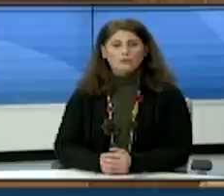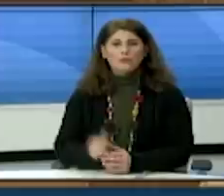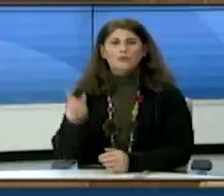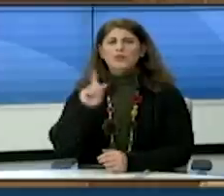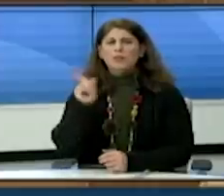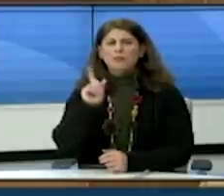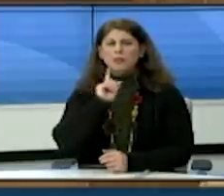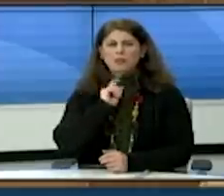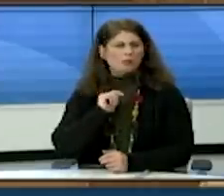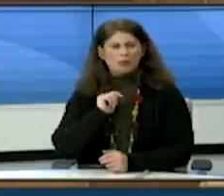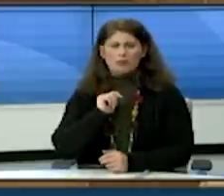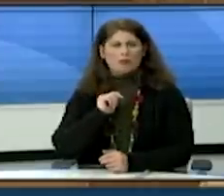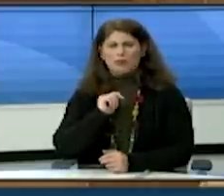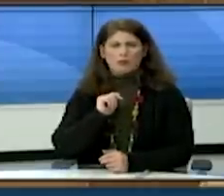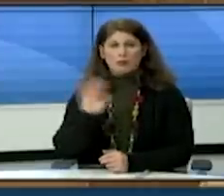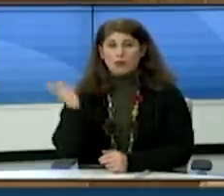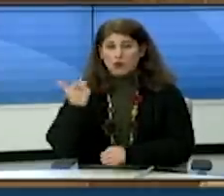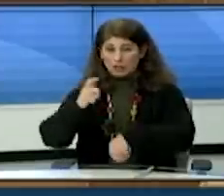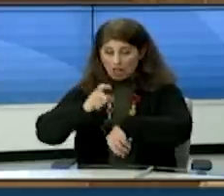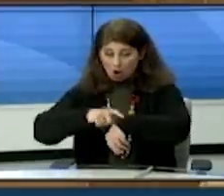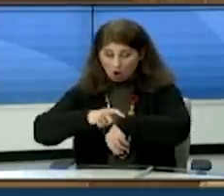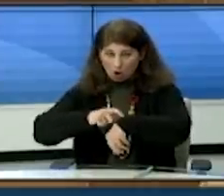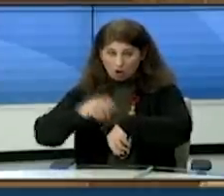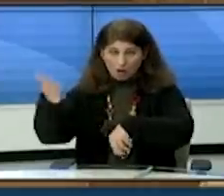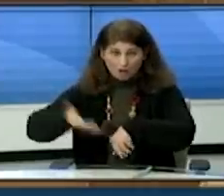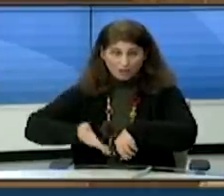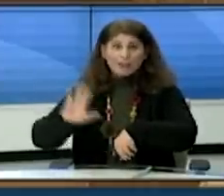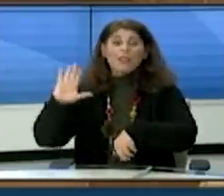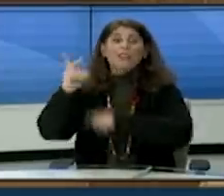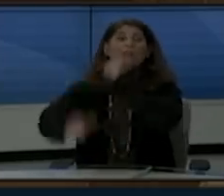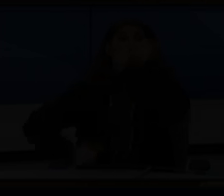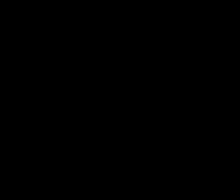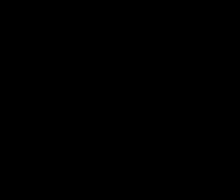ώρα, δεν τα φέρνει ο χρόνος όλος, λέει ο λαός μας. Και έχει απόλυτο δίκιο.